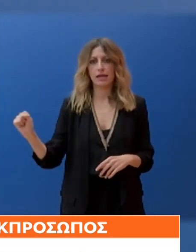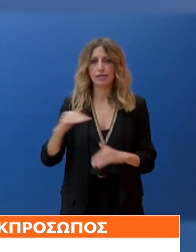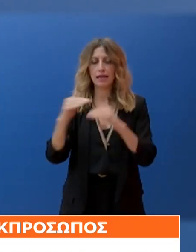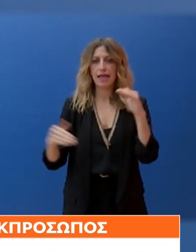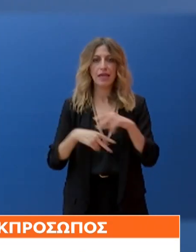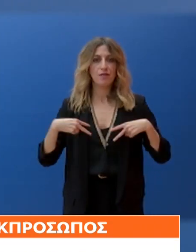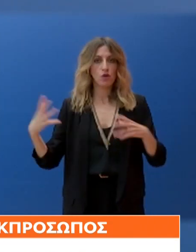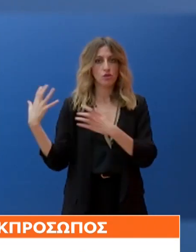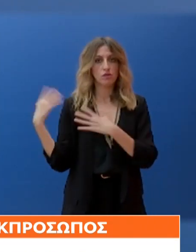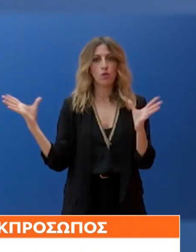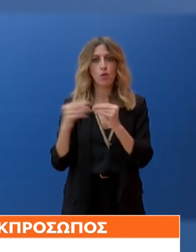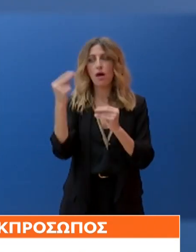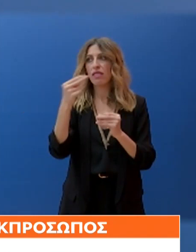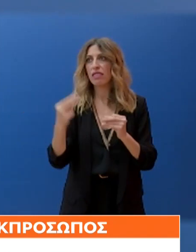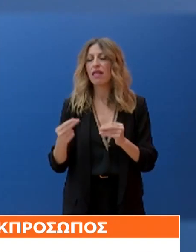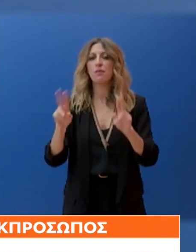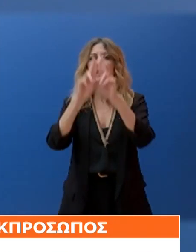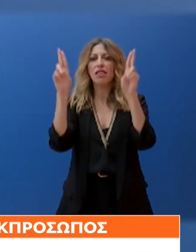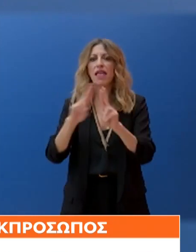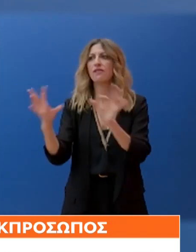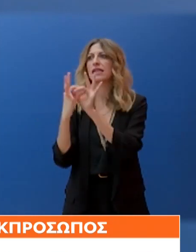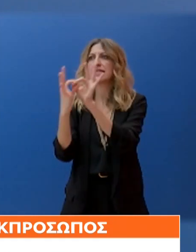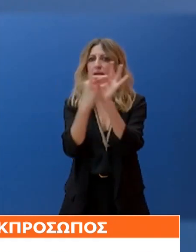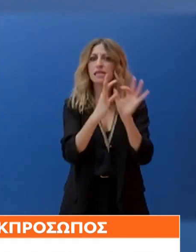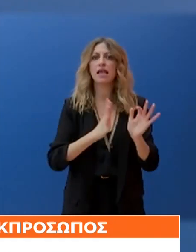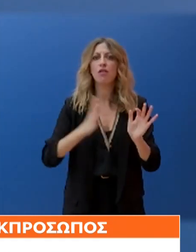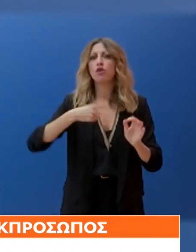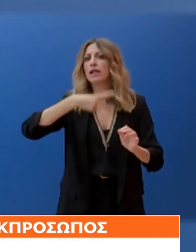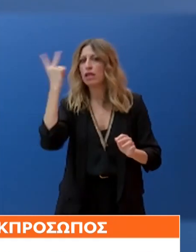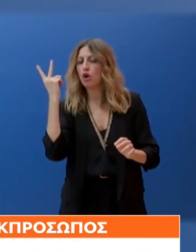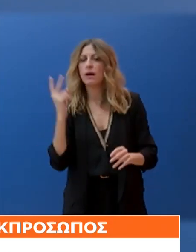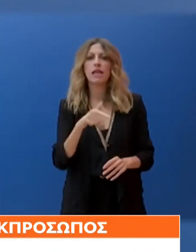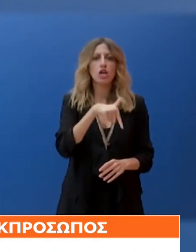θέματα διεθνούς συνεργασίας και ανθρώπινων δικαιωμάτων Γιώργος Κότσιρας.